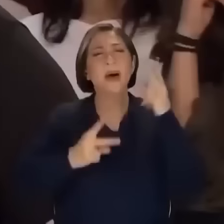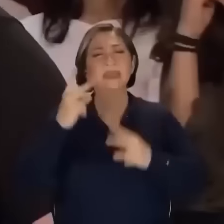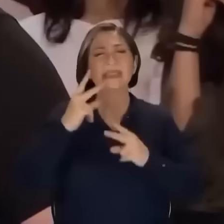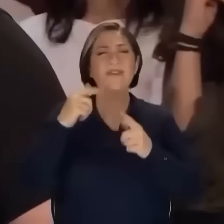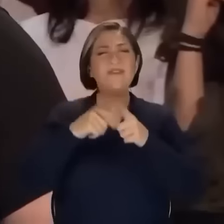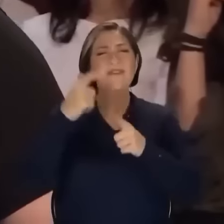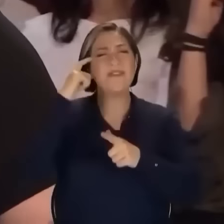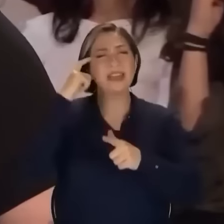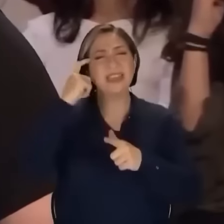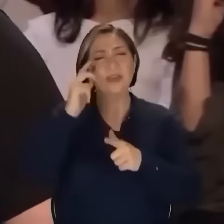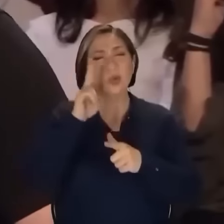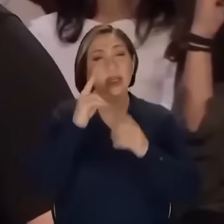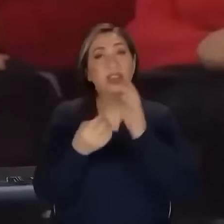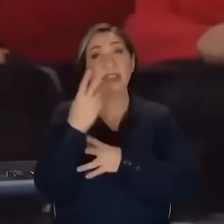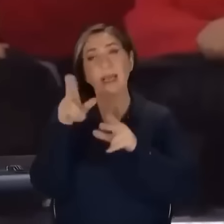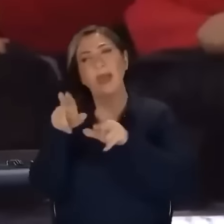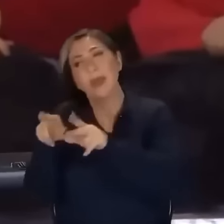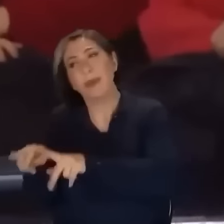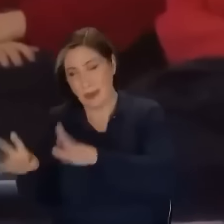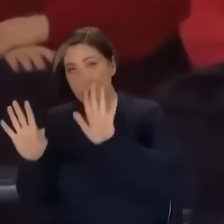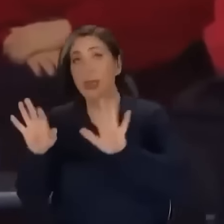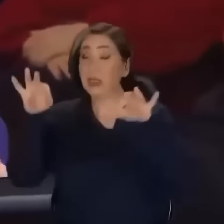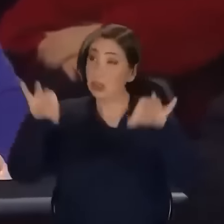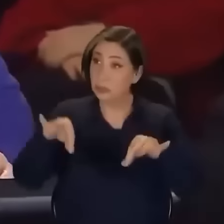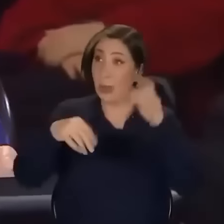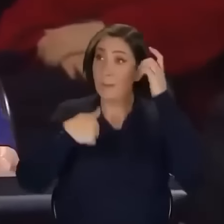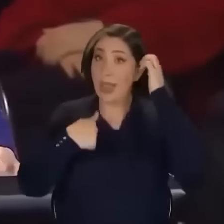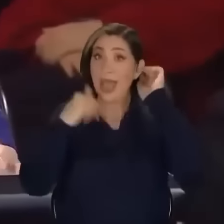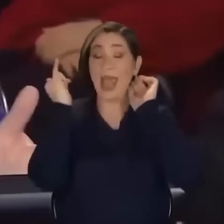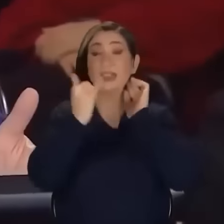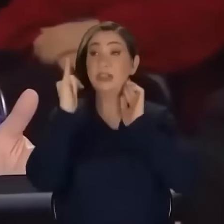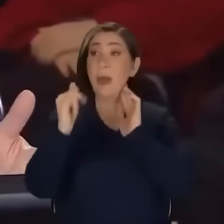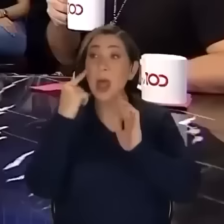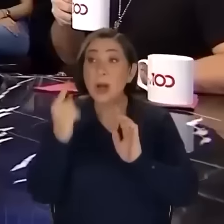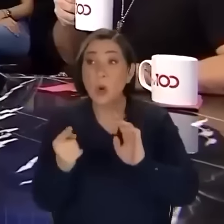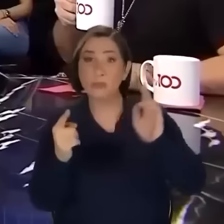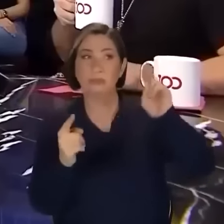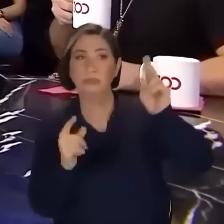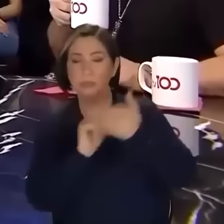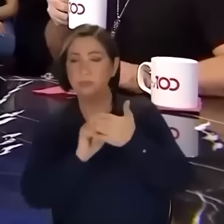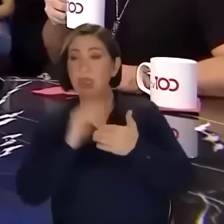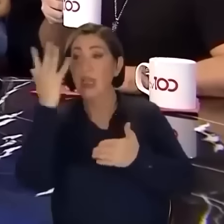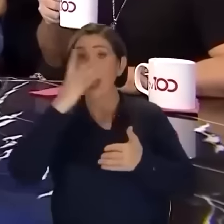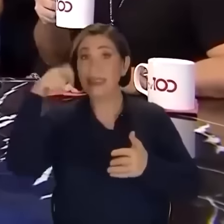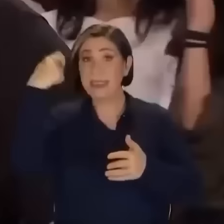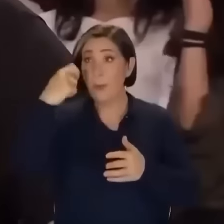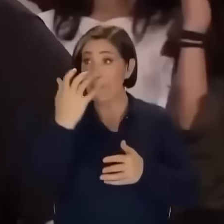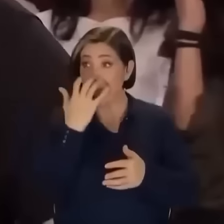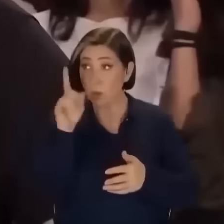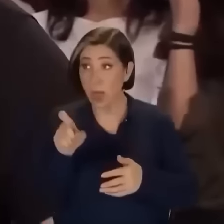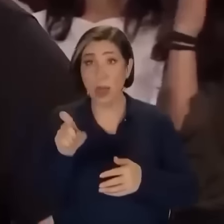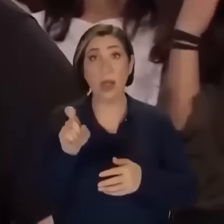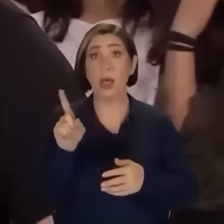sonuçlar çıkarabileceğimiz bir şey olacak falan filan Şimdi ben eleştirmenlere bakıyorum onlar bir kara sinema mı bekliyorlar